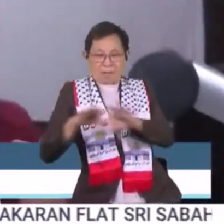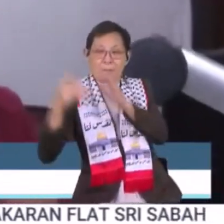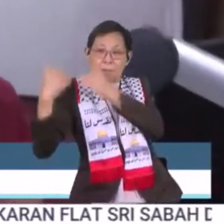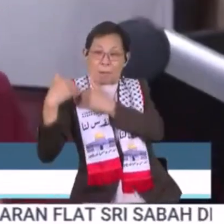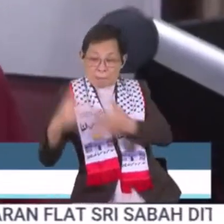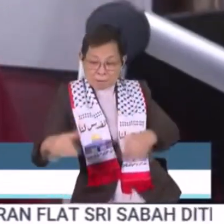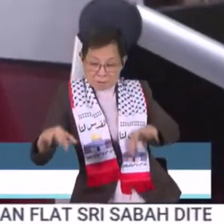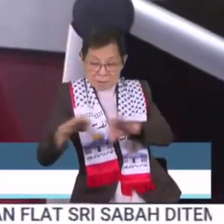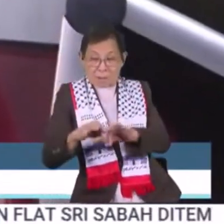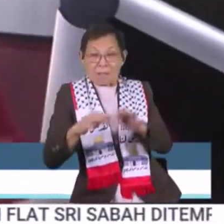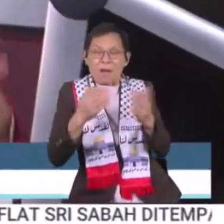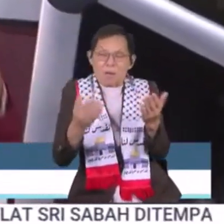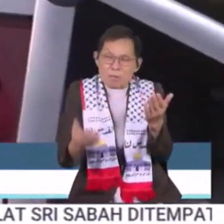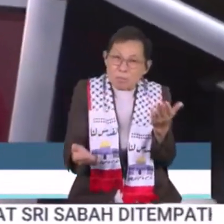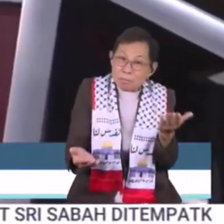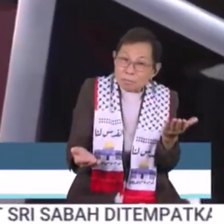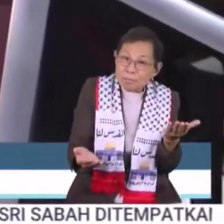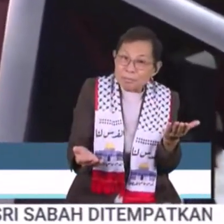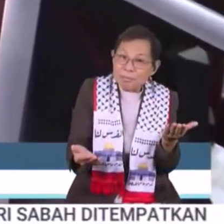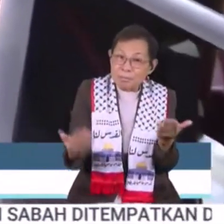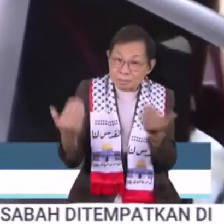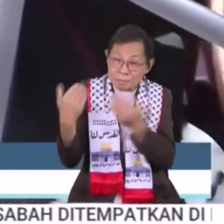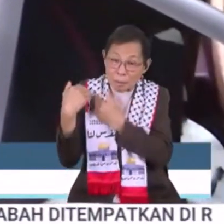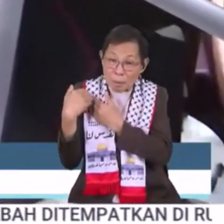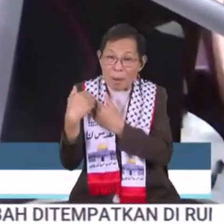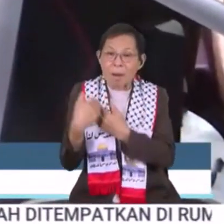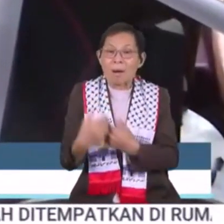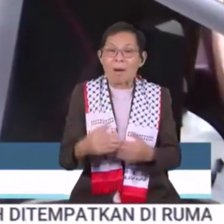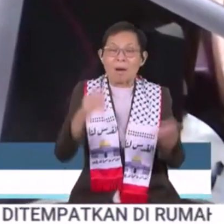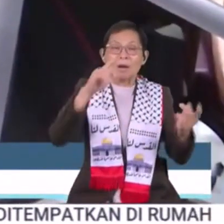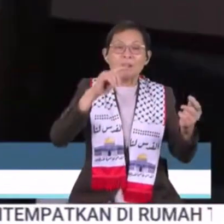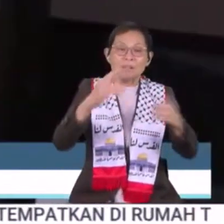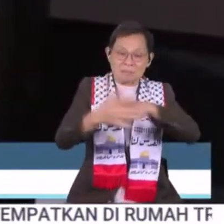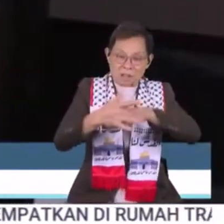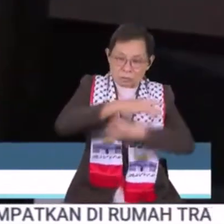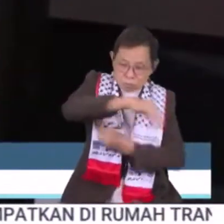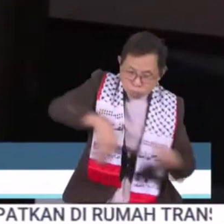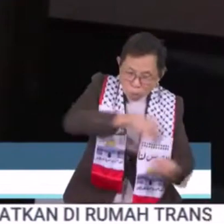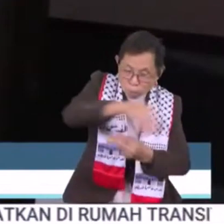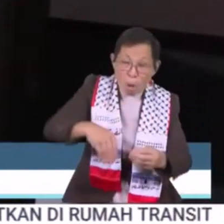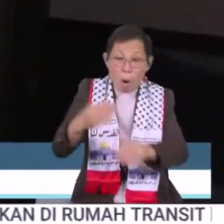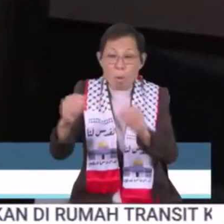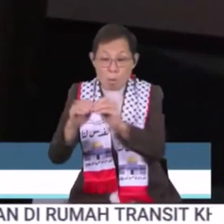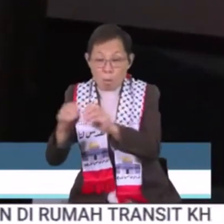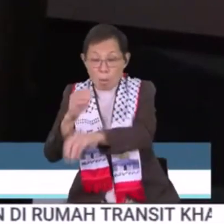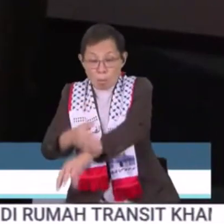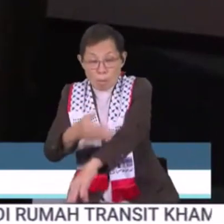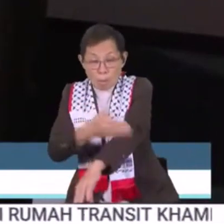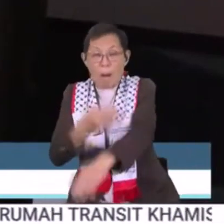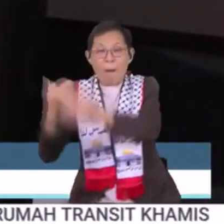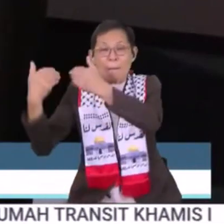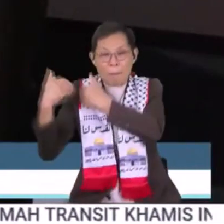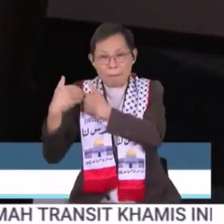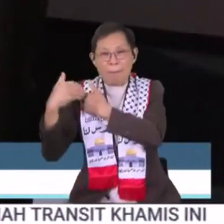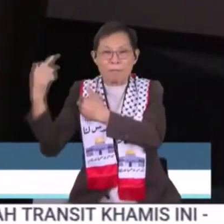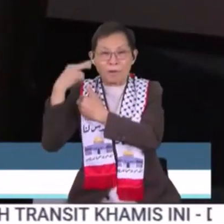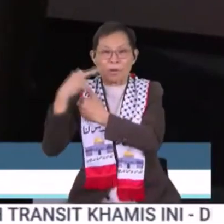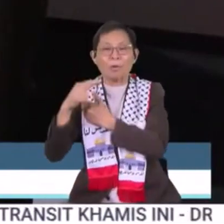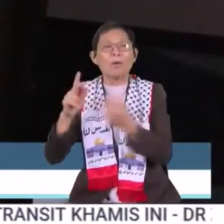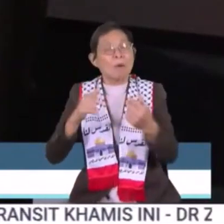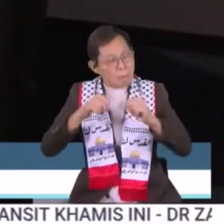sebenarnya meskipun sekarang kalau kita tengok perubahan teknologi tu dah semakin maju Tetapi peranan radio tu masih relevan